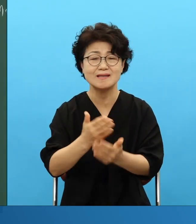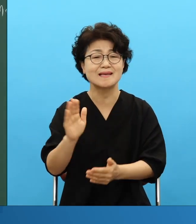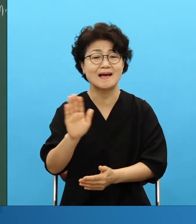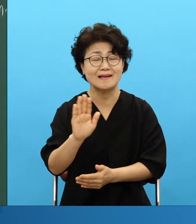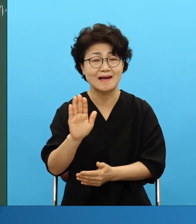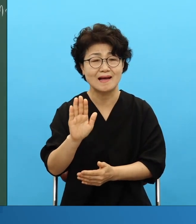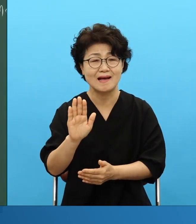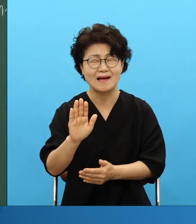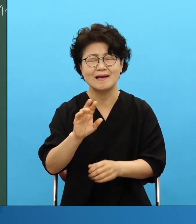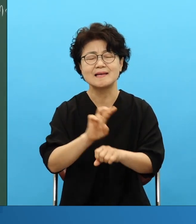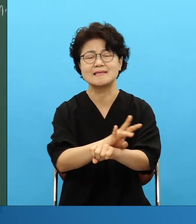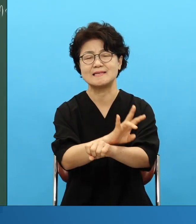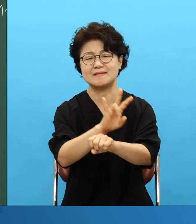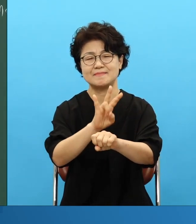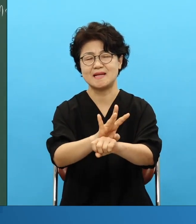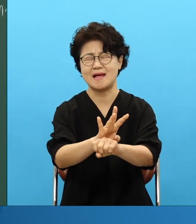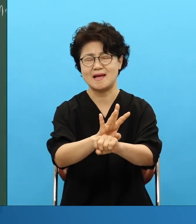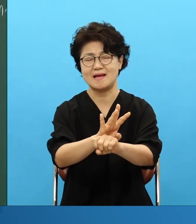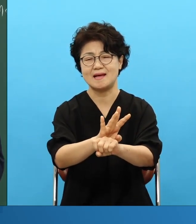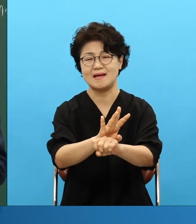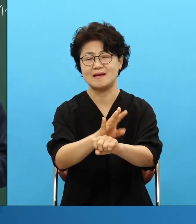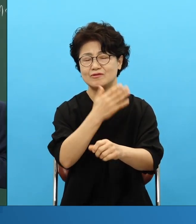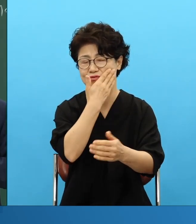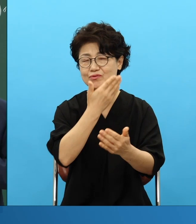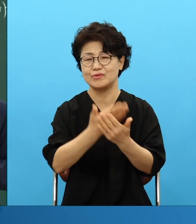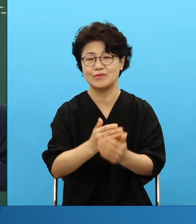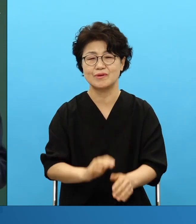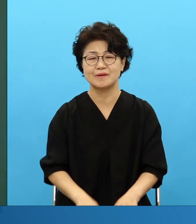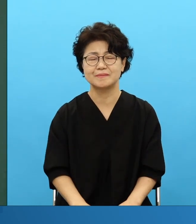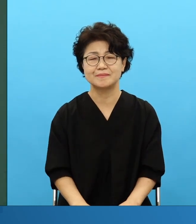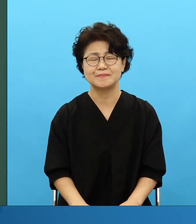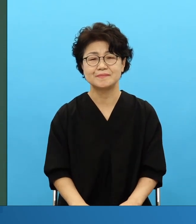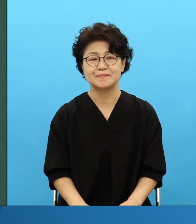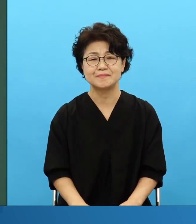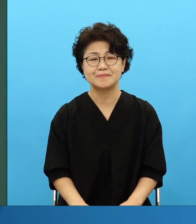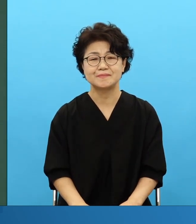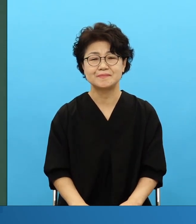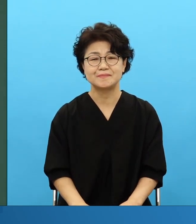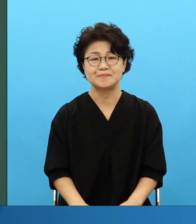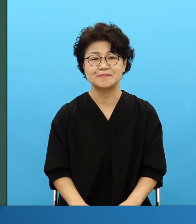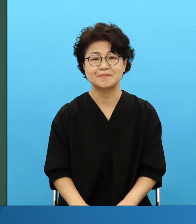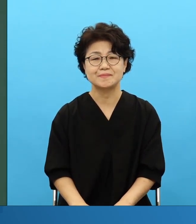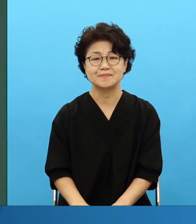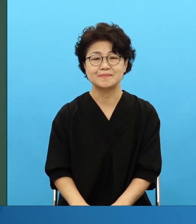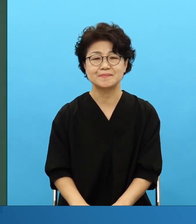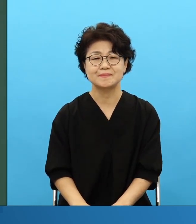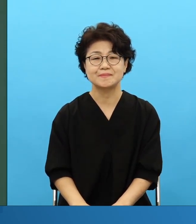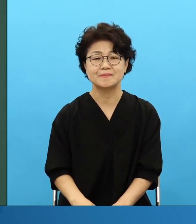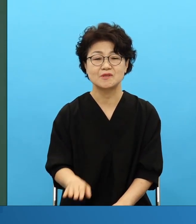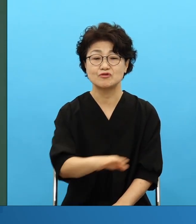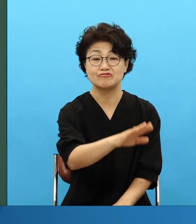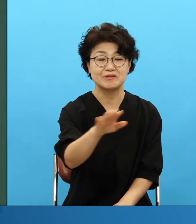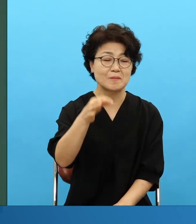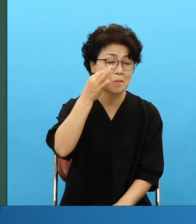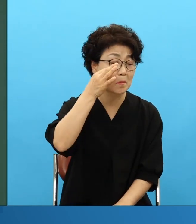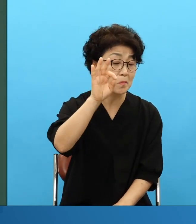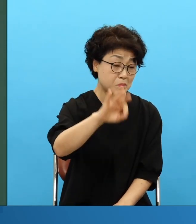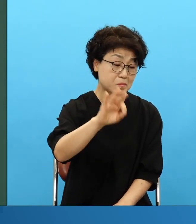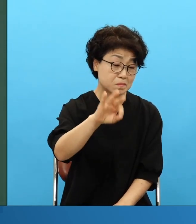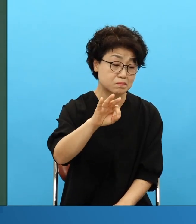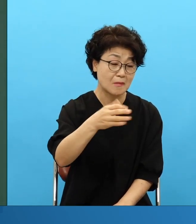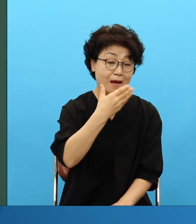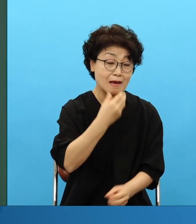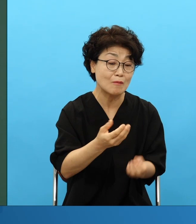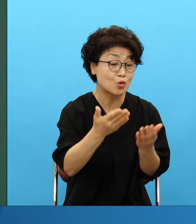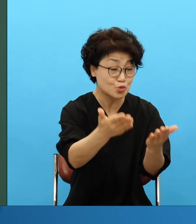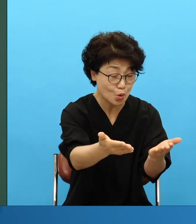that we're focusing on things that just pass by. 뭐 어떤 거는 뭐 사소한 거 뭐 양보하고 뭐 수용하고 이런 거 많이 있습니다. And there are many things we